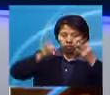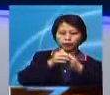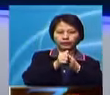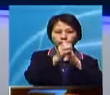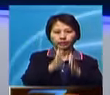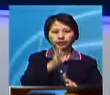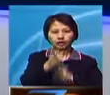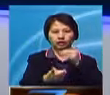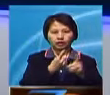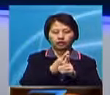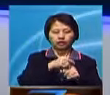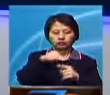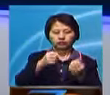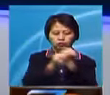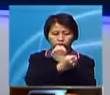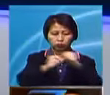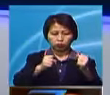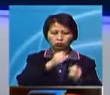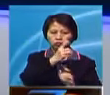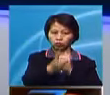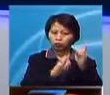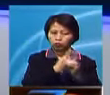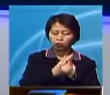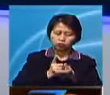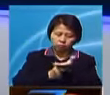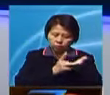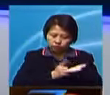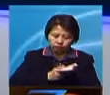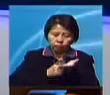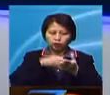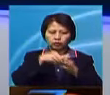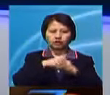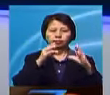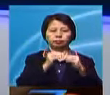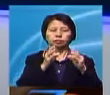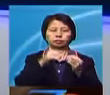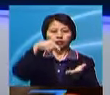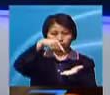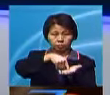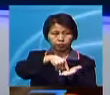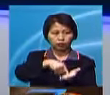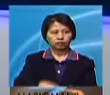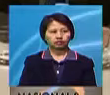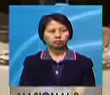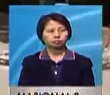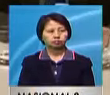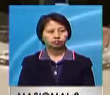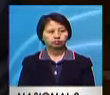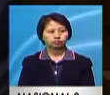dunia berhubung keselamatan sejagat dibincangkan pada sidang ini.